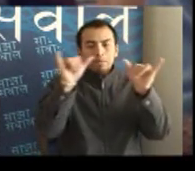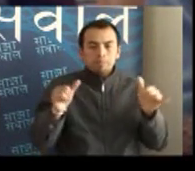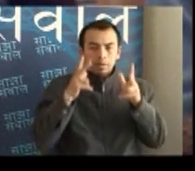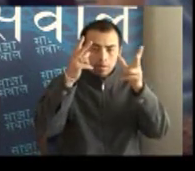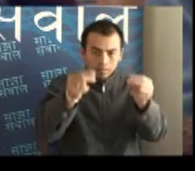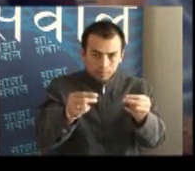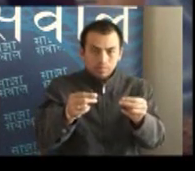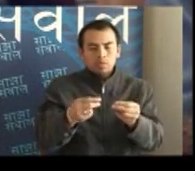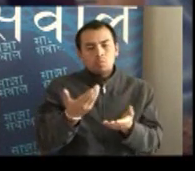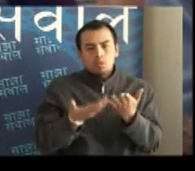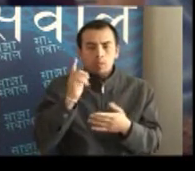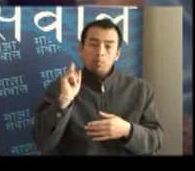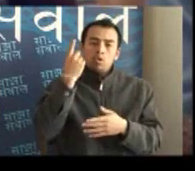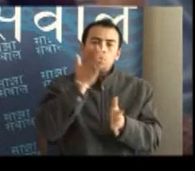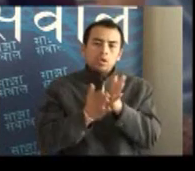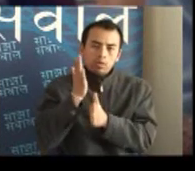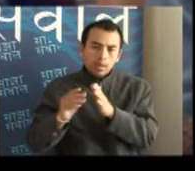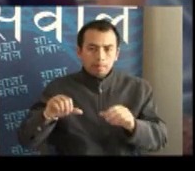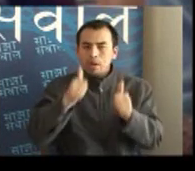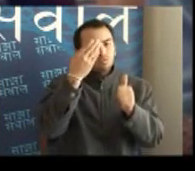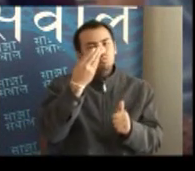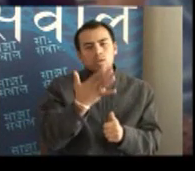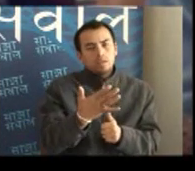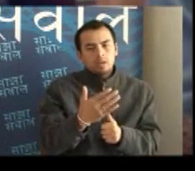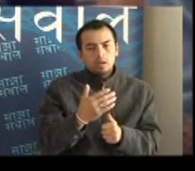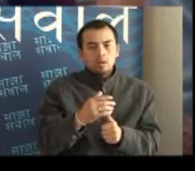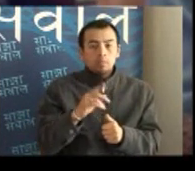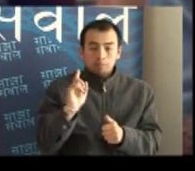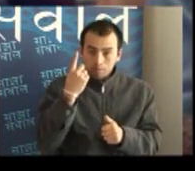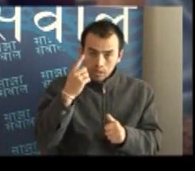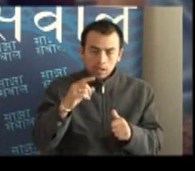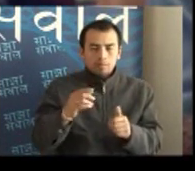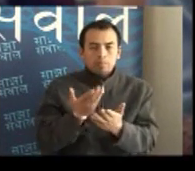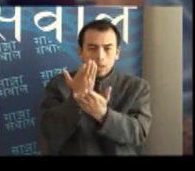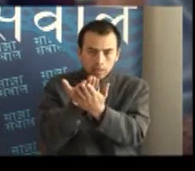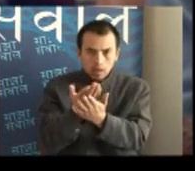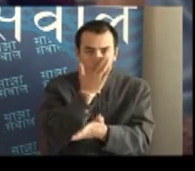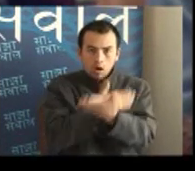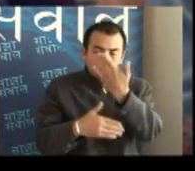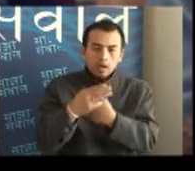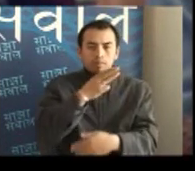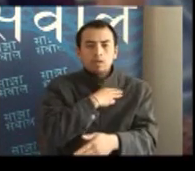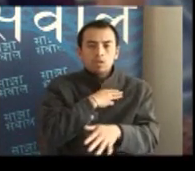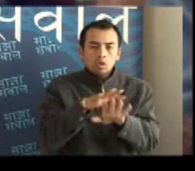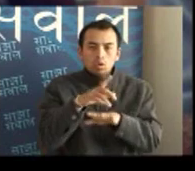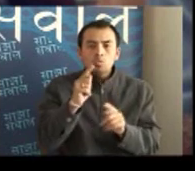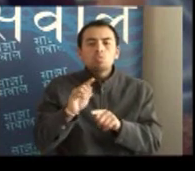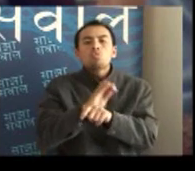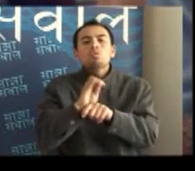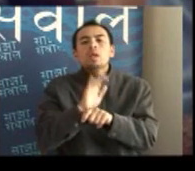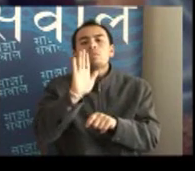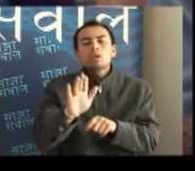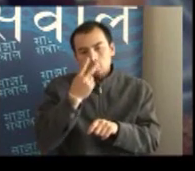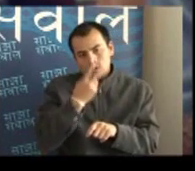होस्, पहिलो योजना पासै हुँदैन जबसम्म अपाङ्गता भएका व्यक्तिहरूका लागि के सुविधा